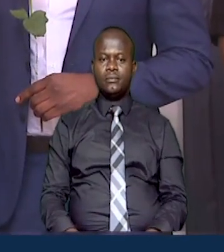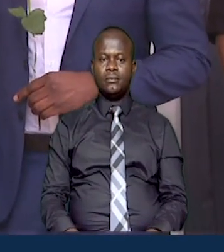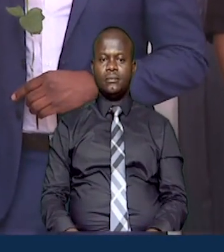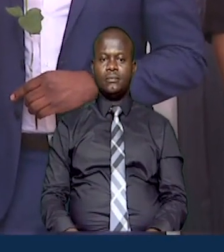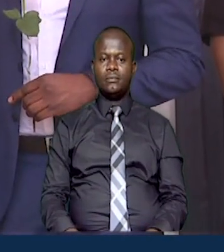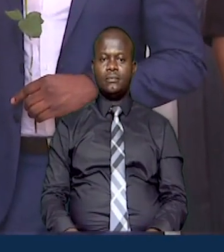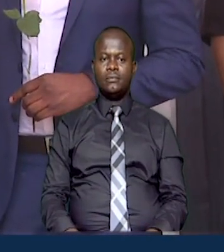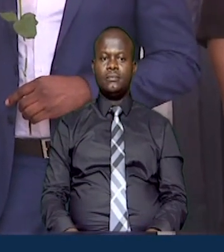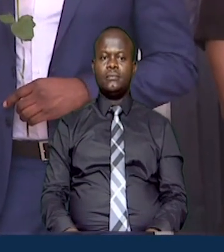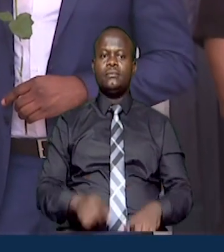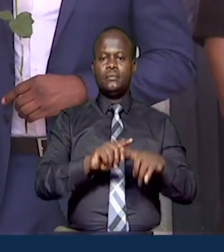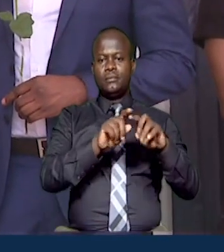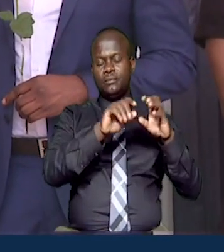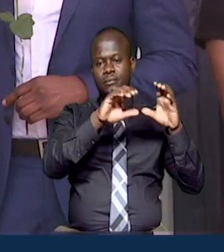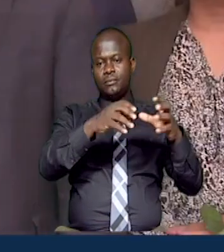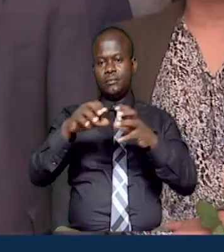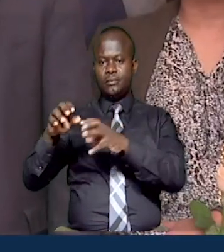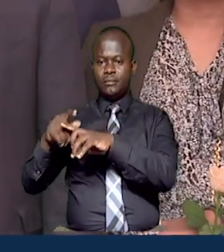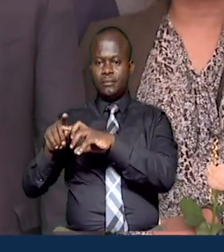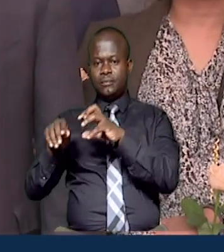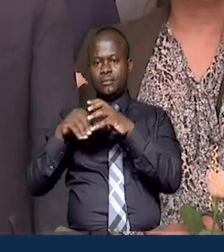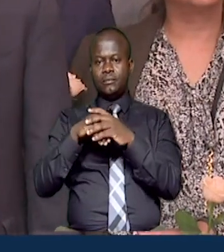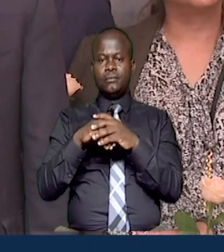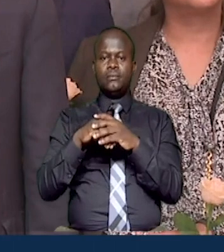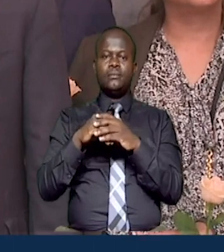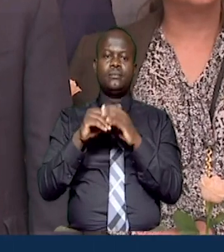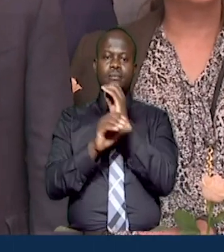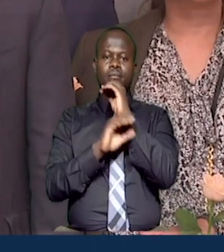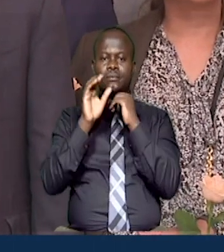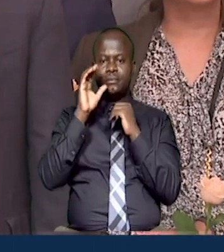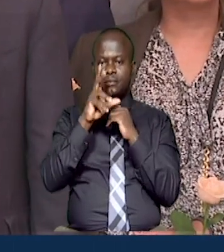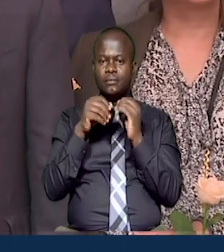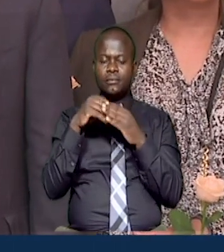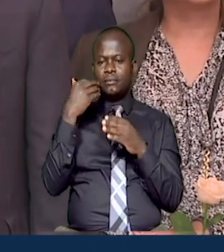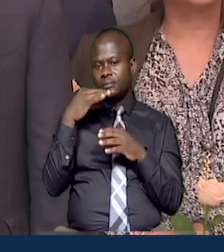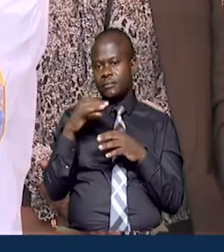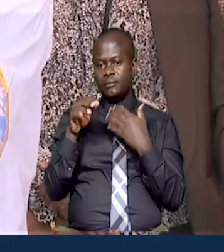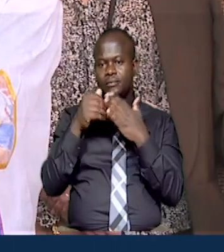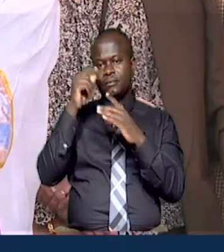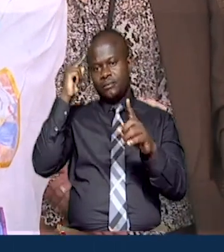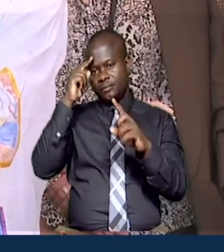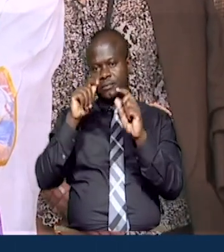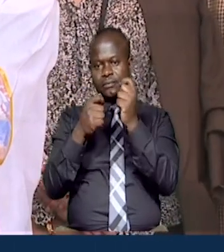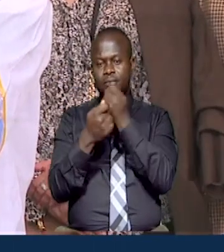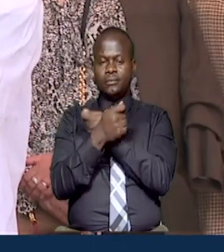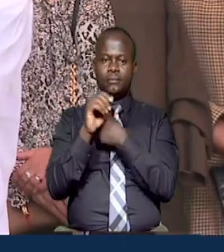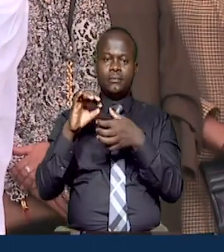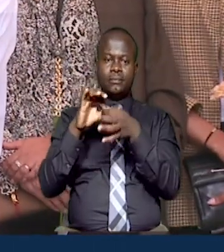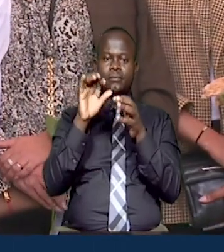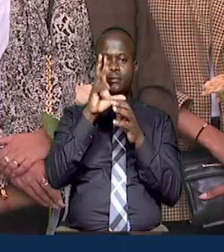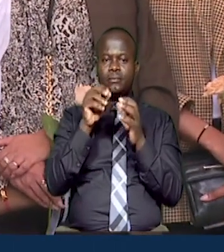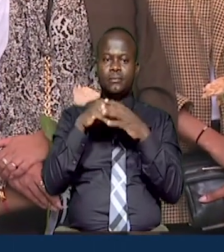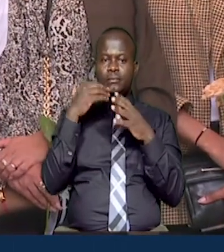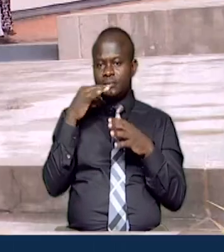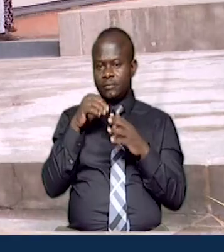Rubarizwa mu myuga itandukanye ruturutse hirya no hino mu bihugu bya Afurika ndetse no mu Bufaransa, rikaba rigamije kuvugurura ubufatanye bwa Afurika n'Ubufaransa.